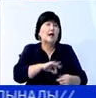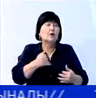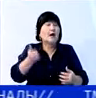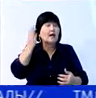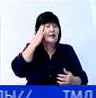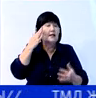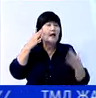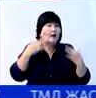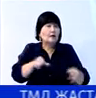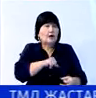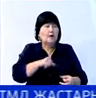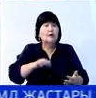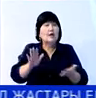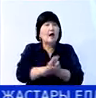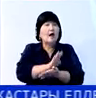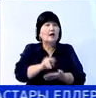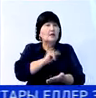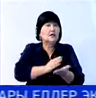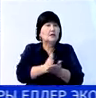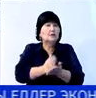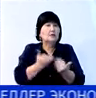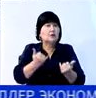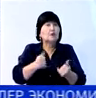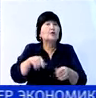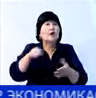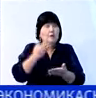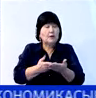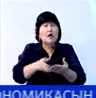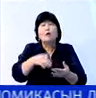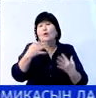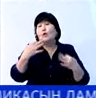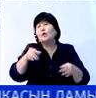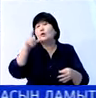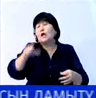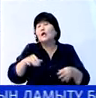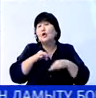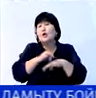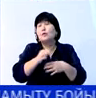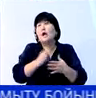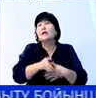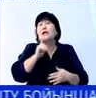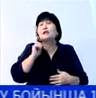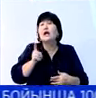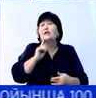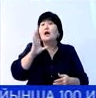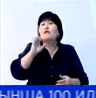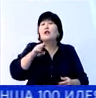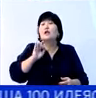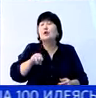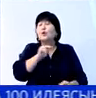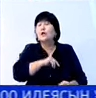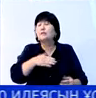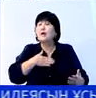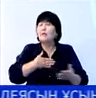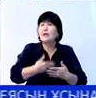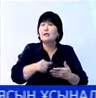саналы ерікті және ақысыз қызмет ету дегенді білдіреді. Осы орайда бірыңғай еріктілер қозғалысын ұйымдастыру арқылы жастардың волонтерлік қызметке